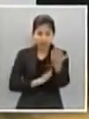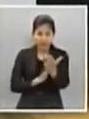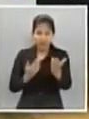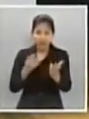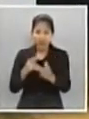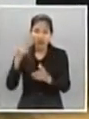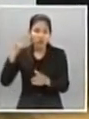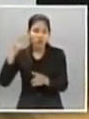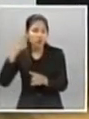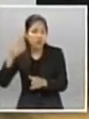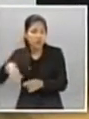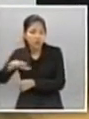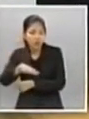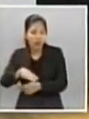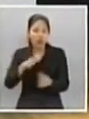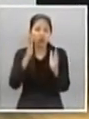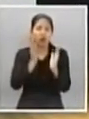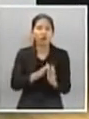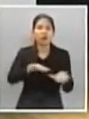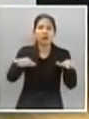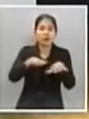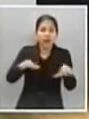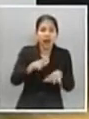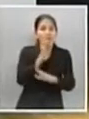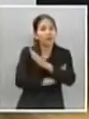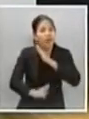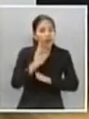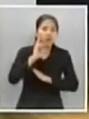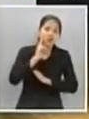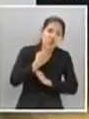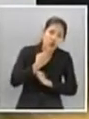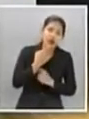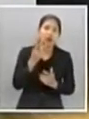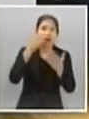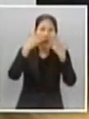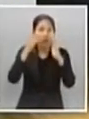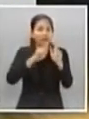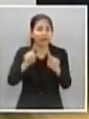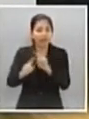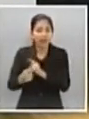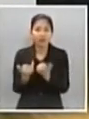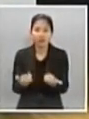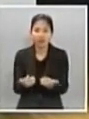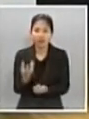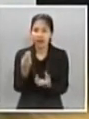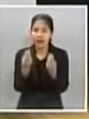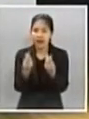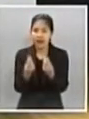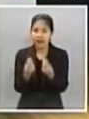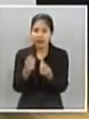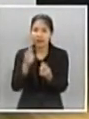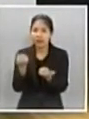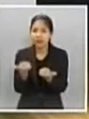างอย่างเช่นกระจายเลยนะคะภูมิภาคแต่ละภูมิภาคตอนนี้เนี่ยกราฟิกที่เห็นนี้นะคะคือตัวเลขคนพิการทั่วประเ